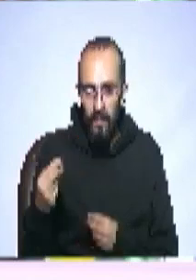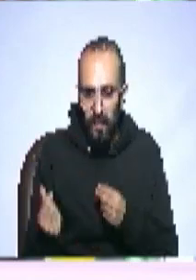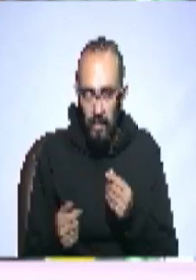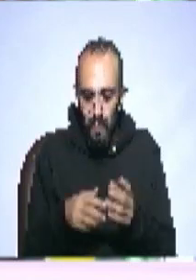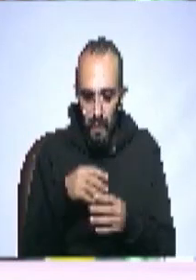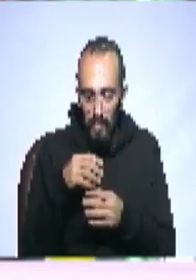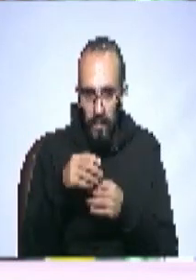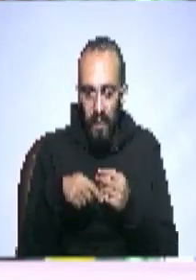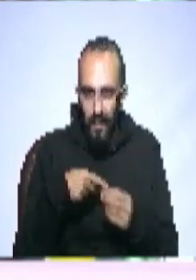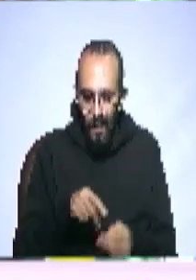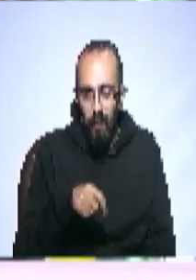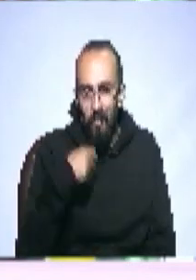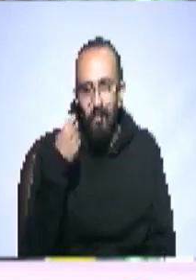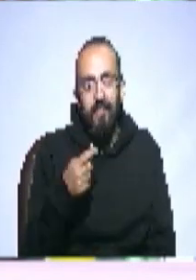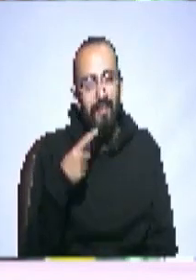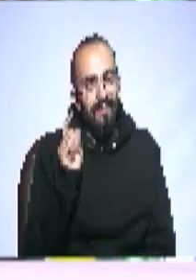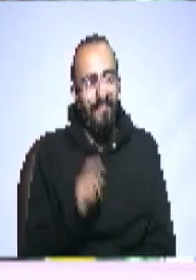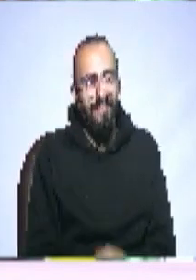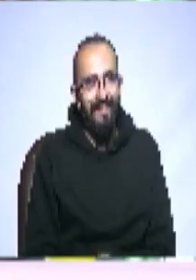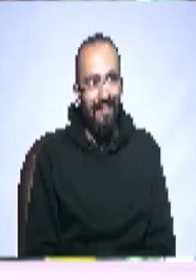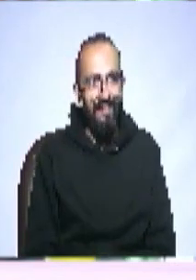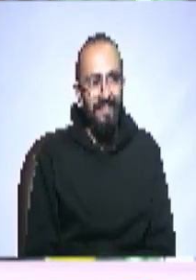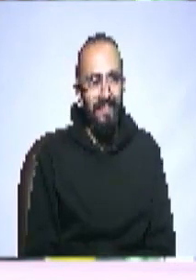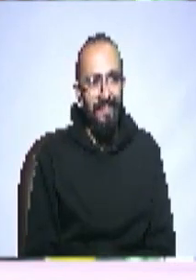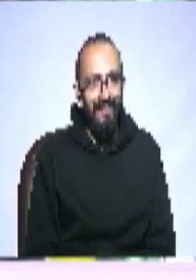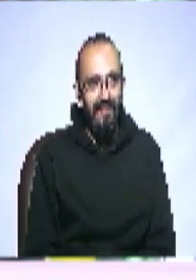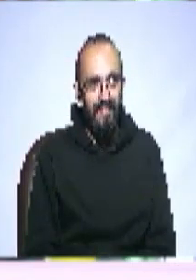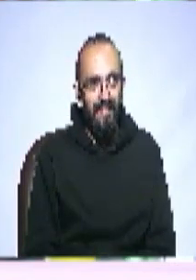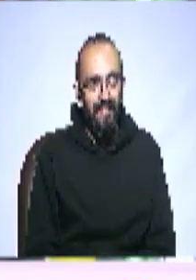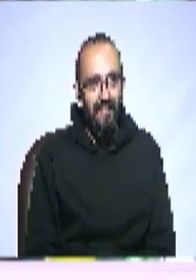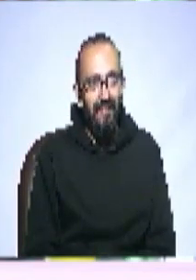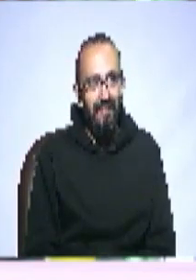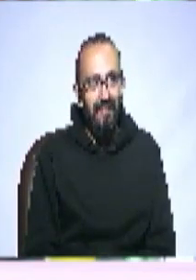عارف بتمهد كده عشان تروح تاكل. حلو مش كده؟